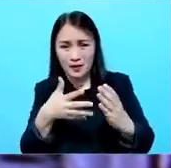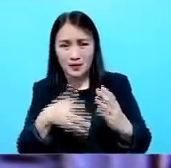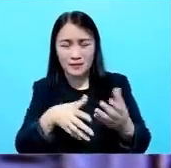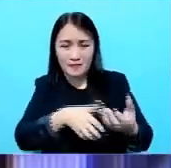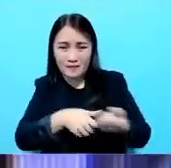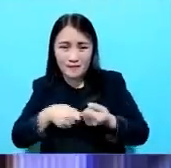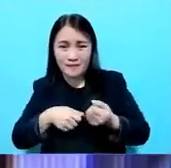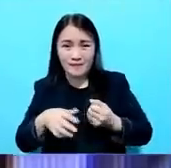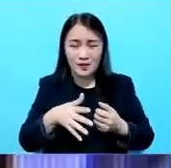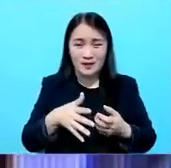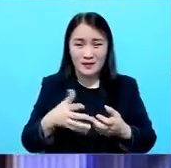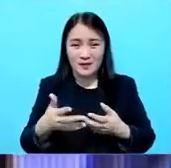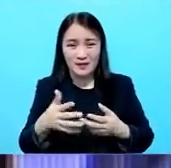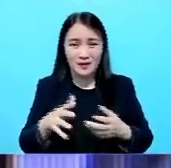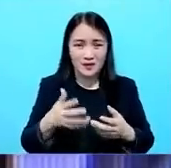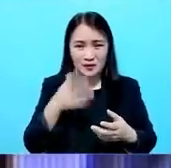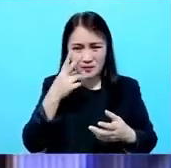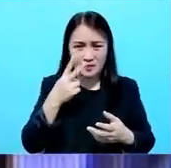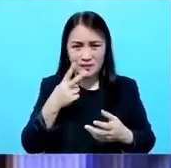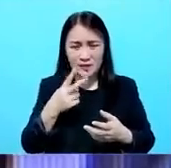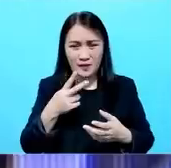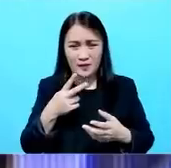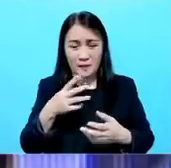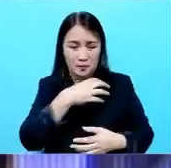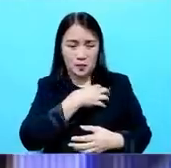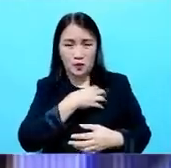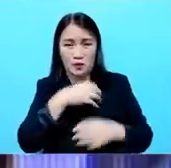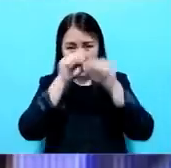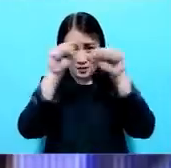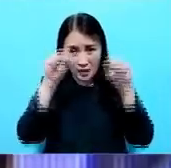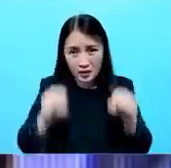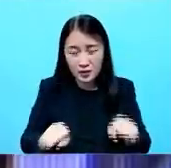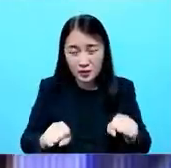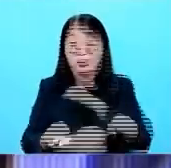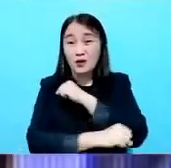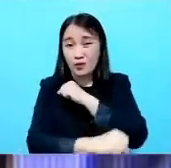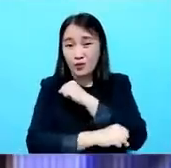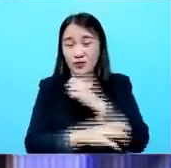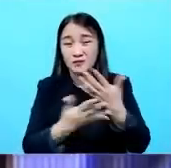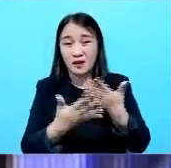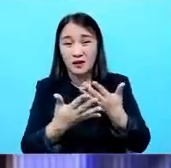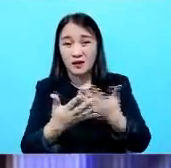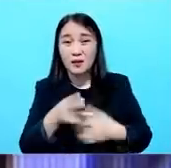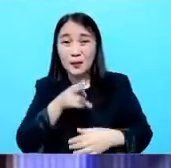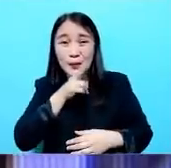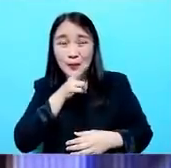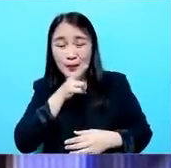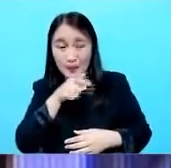sa kotse. Ayon sa Santa Cruz Police Station, hino-hold up na pala ng mga sospek ang may-ari ng sasakyan na